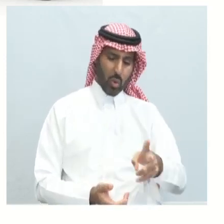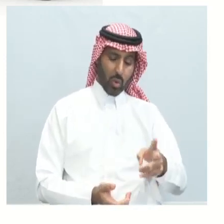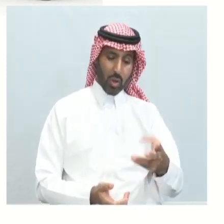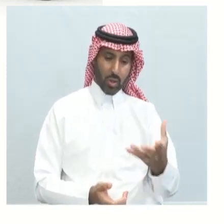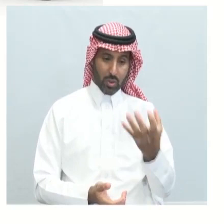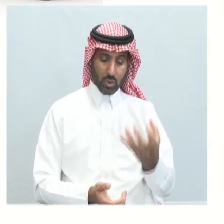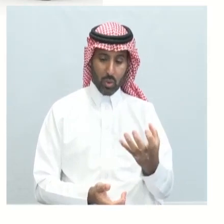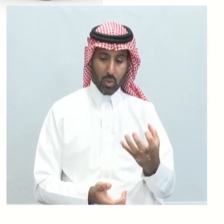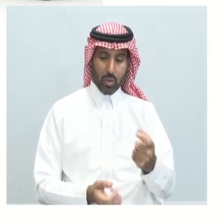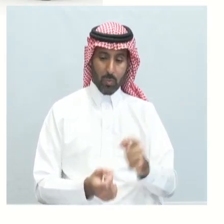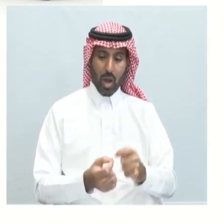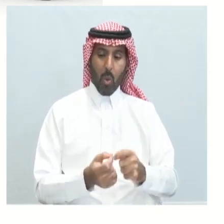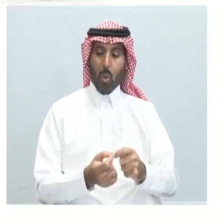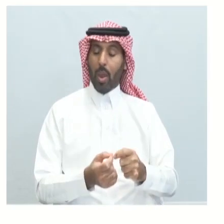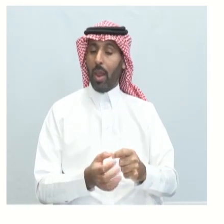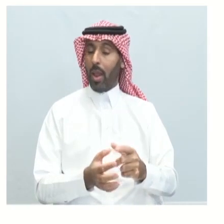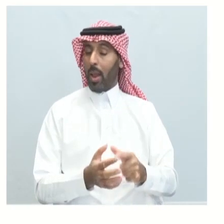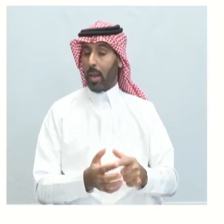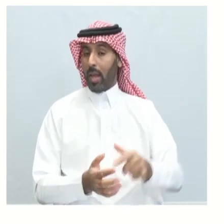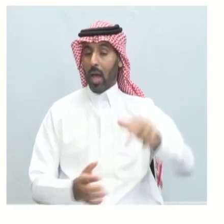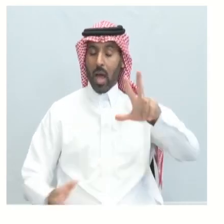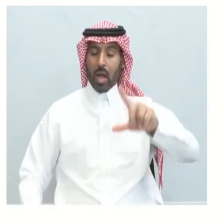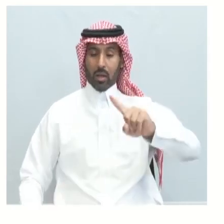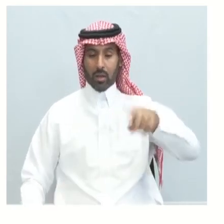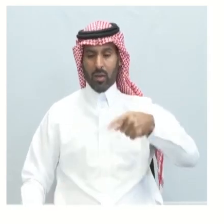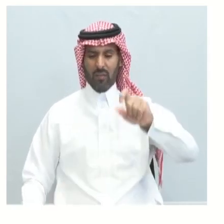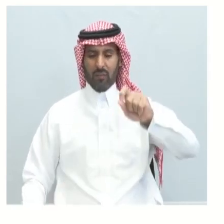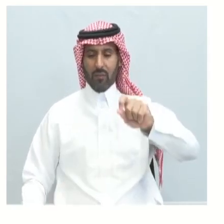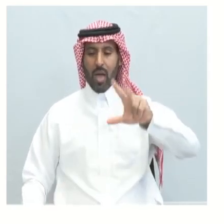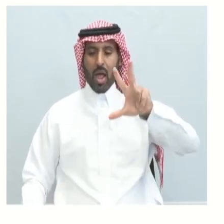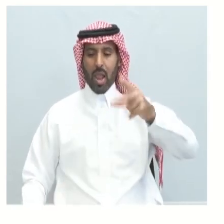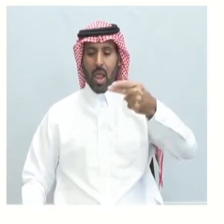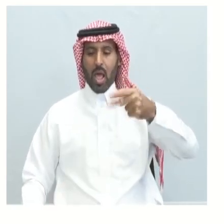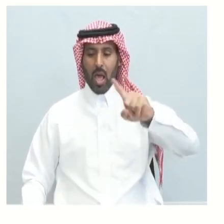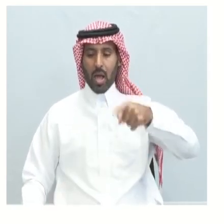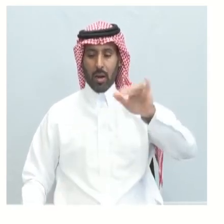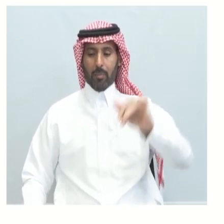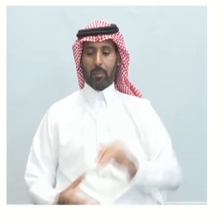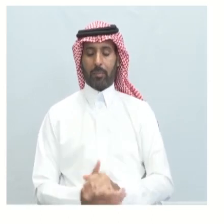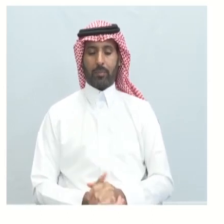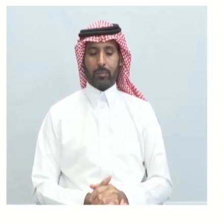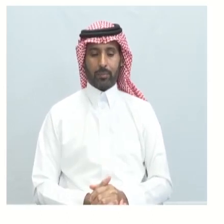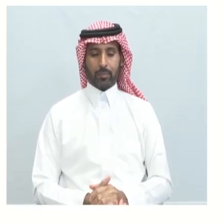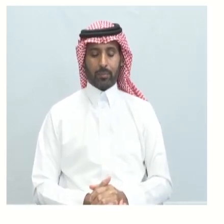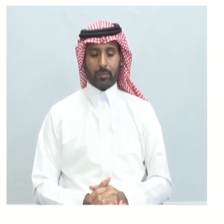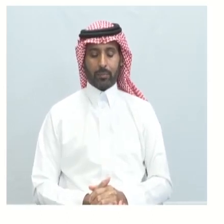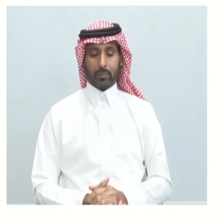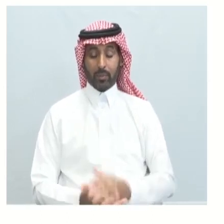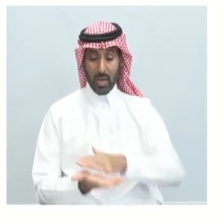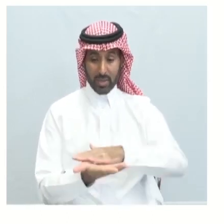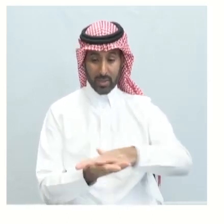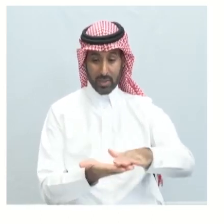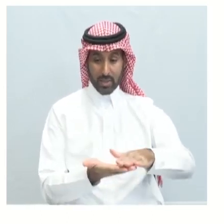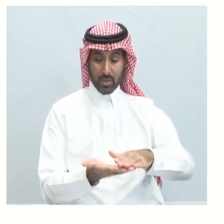المكونه للرف العربي في الاقاليم الجيولوجيه المكونه للمملكه العربيه السعوديه